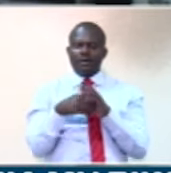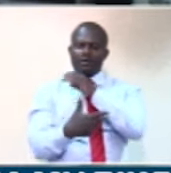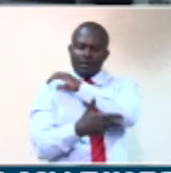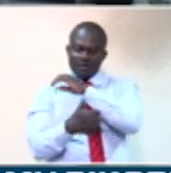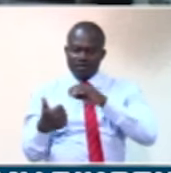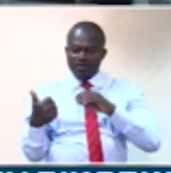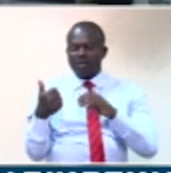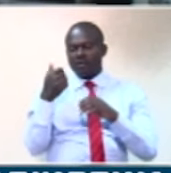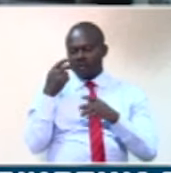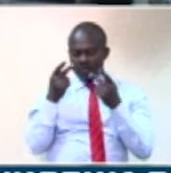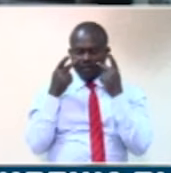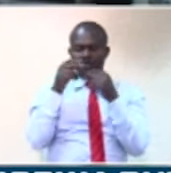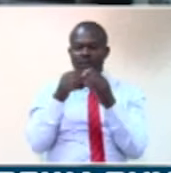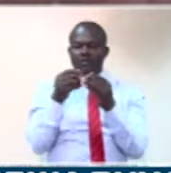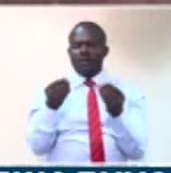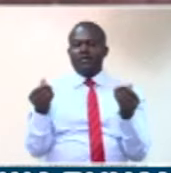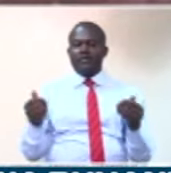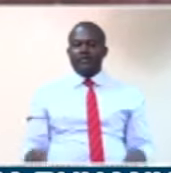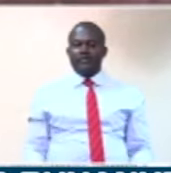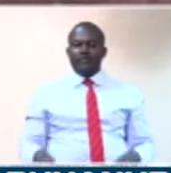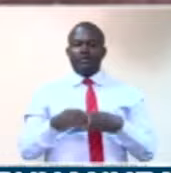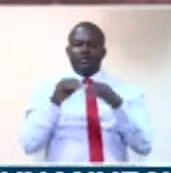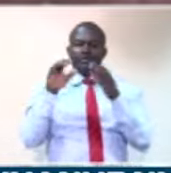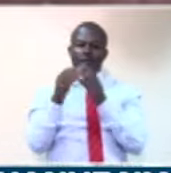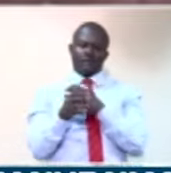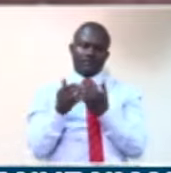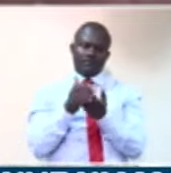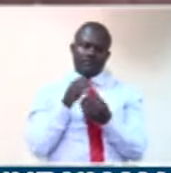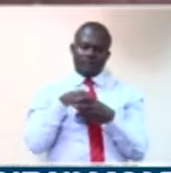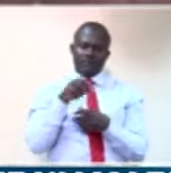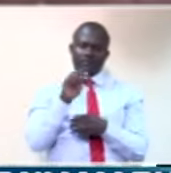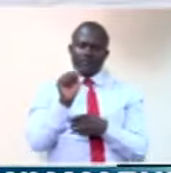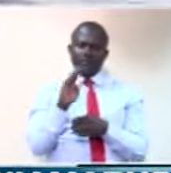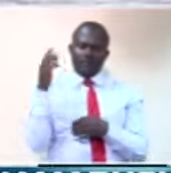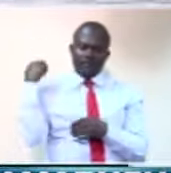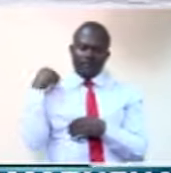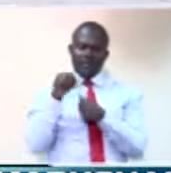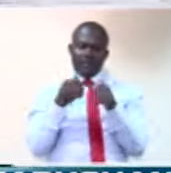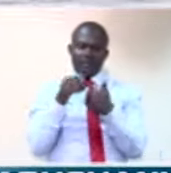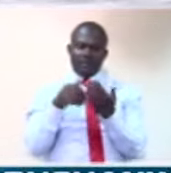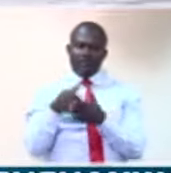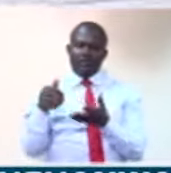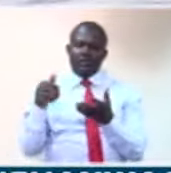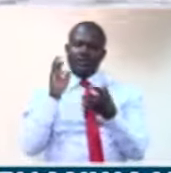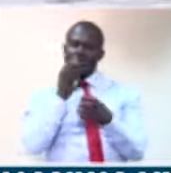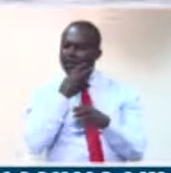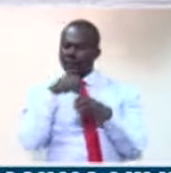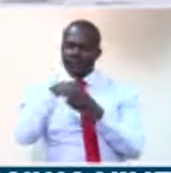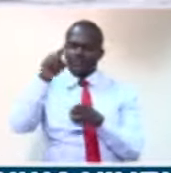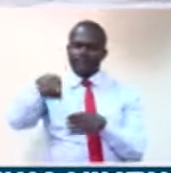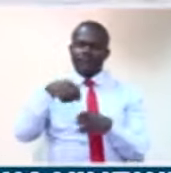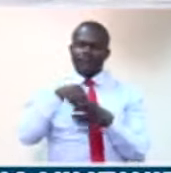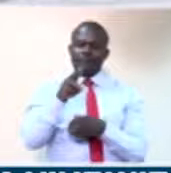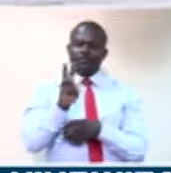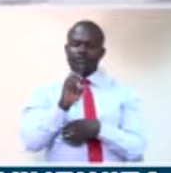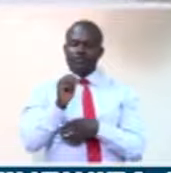barushimusi ubona bangiza nyine uwo musaruro. Umuyobozi mu ishami ry'ubworozi muri RAB ushinzwe ibijyanye n'ubworozi bwo mu mazi n'uburobyi